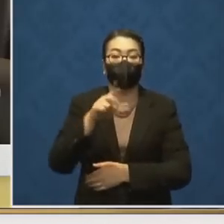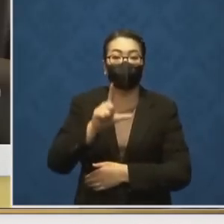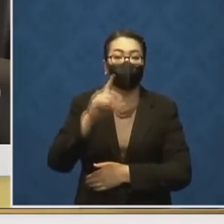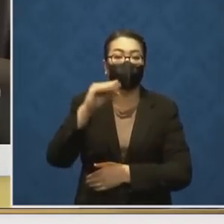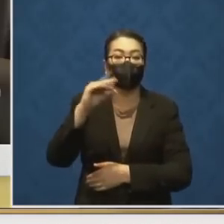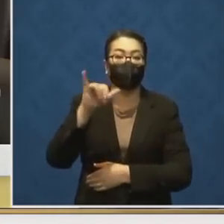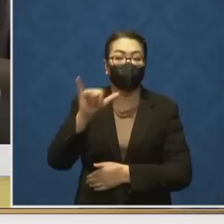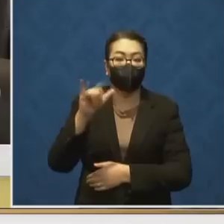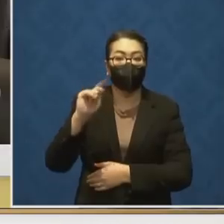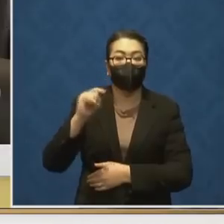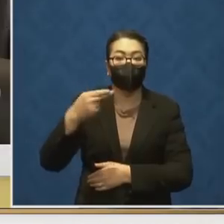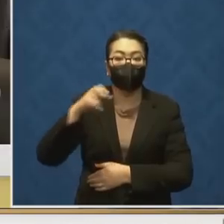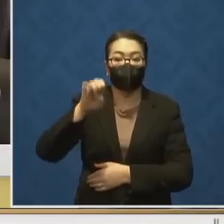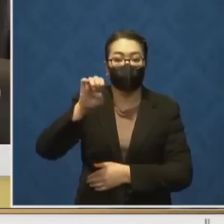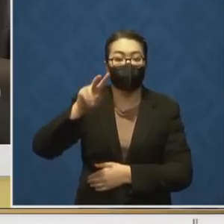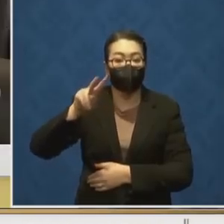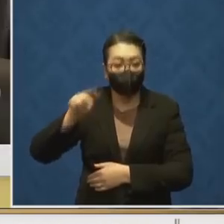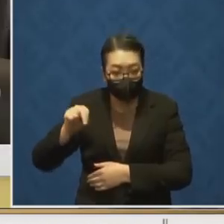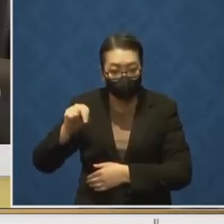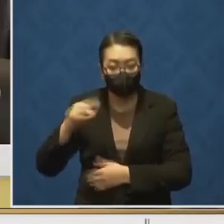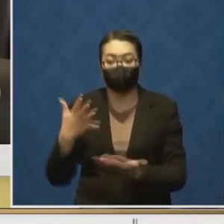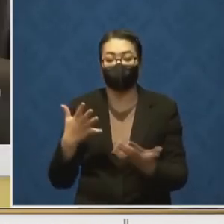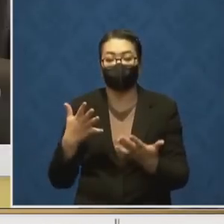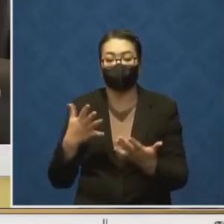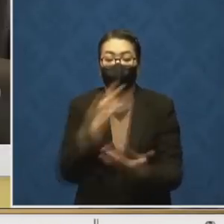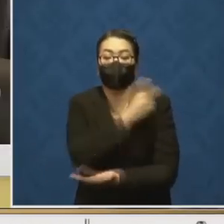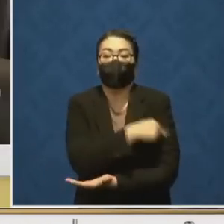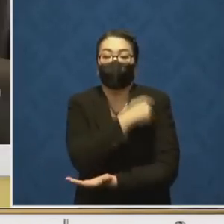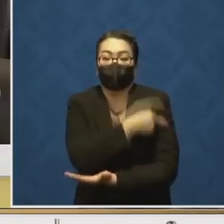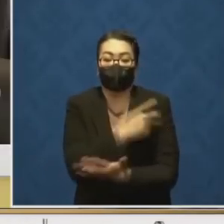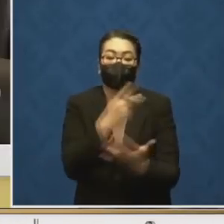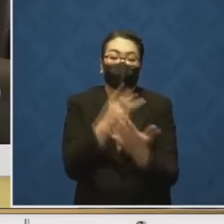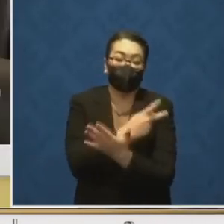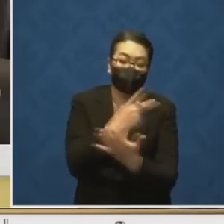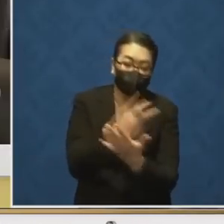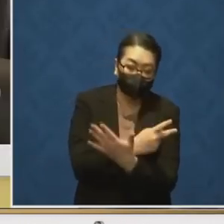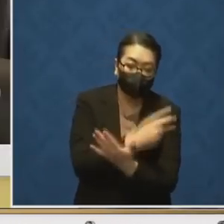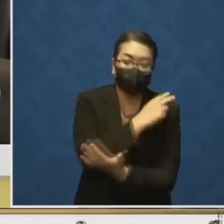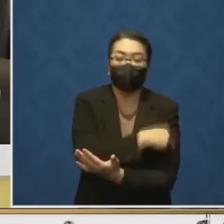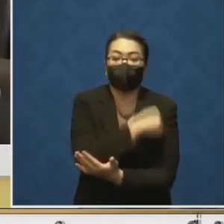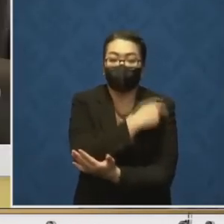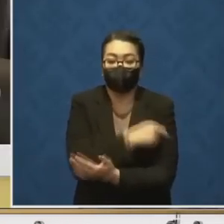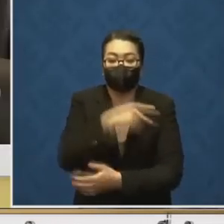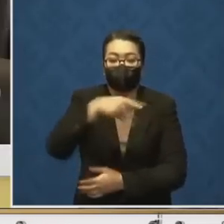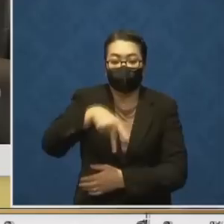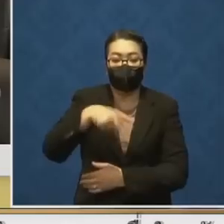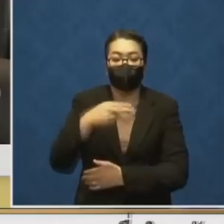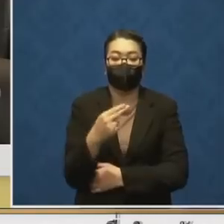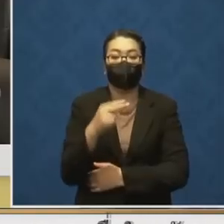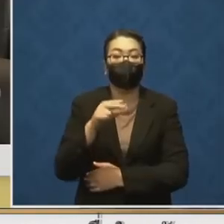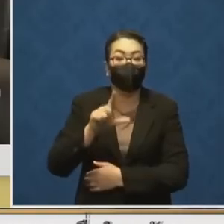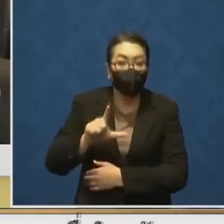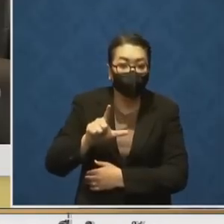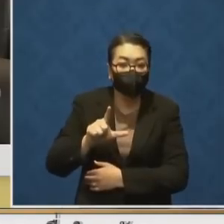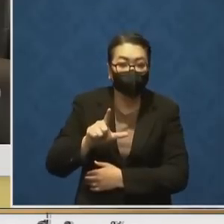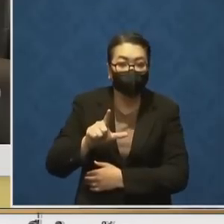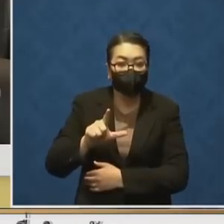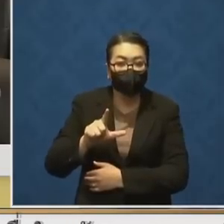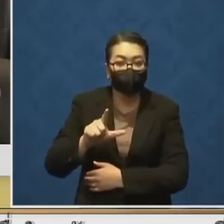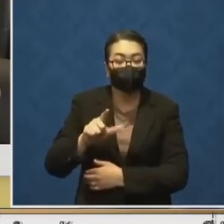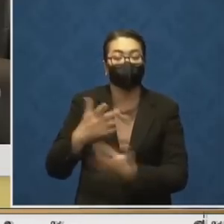โรงพยบาลแห่งหนึที่จบตรกจณาบุรีโรงพยาบาลผ่าหลพนภ ah smash n